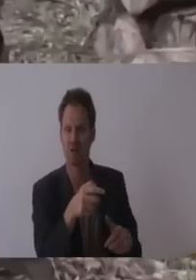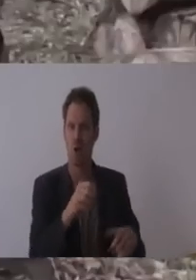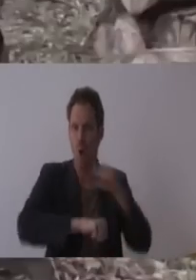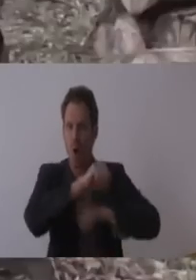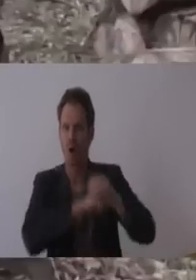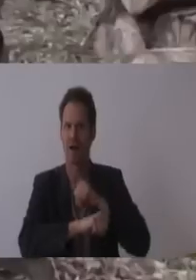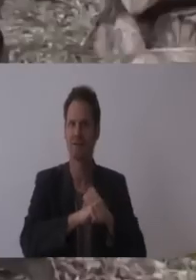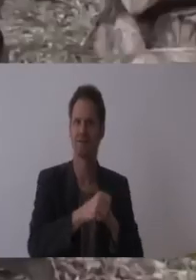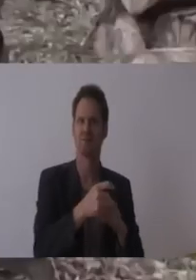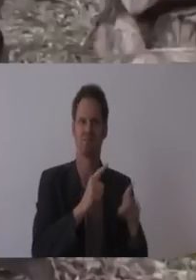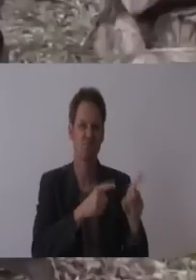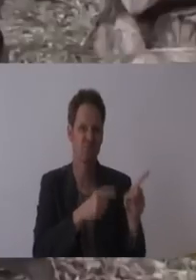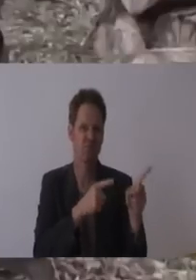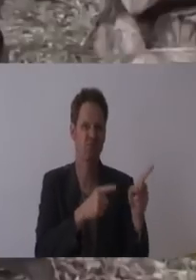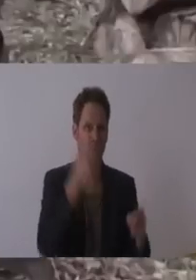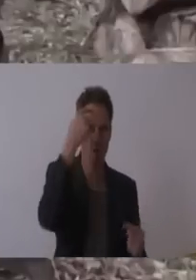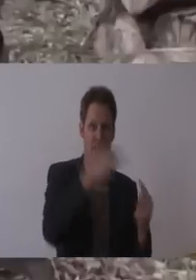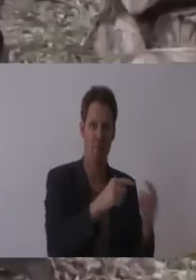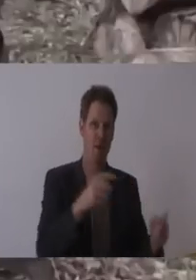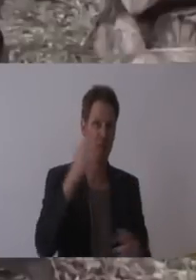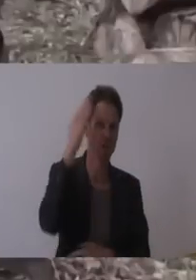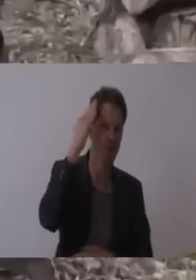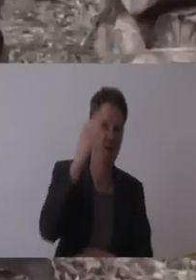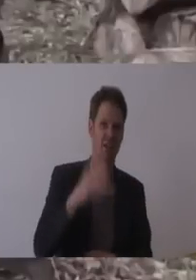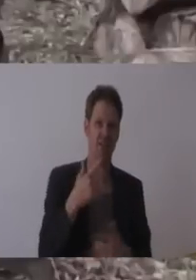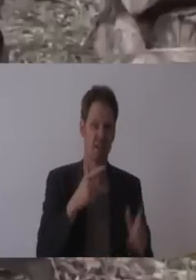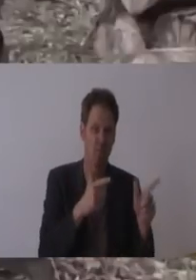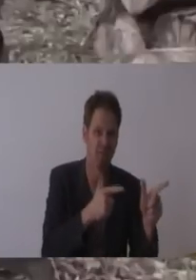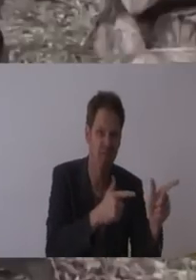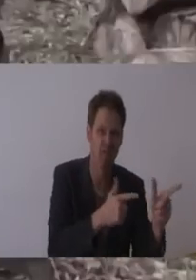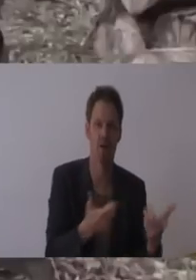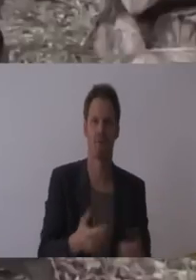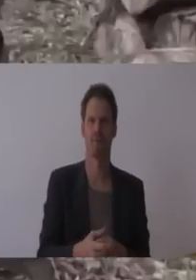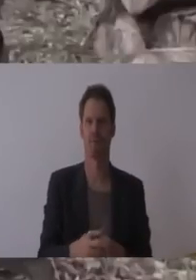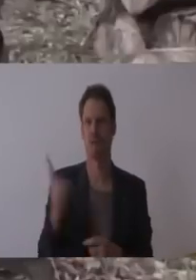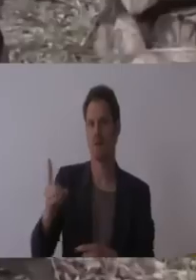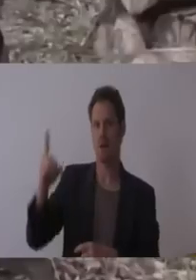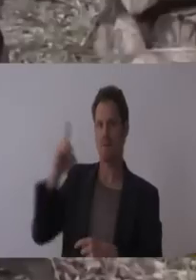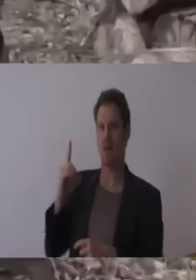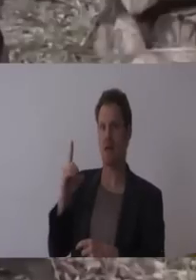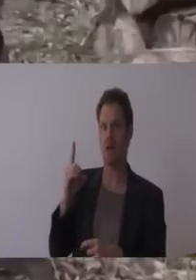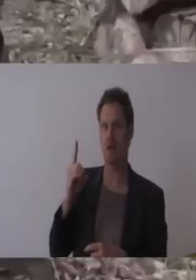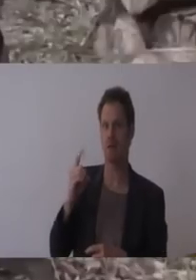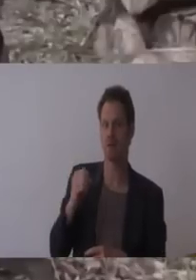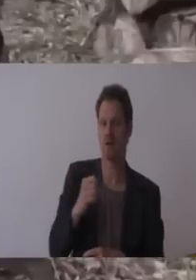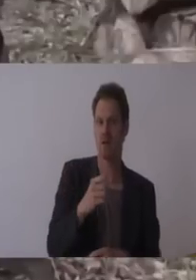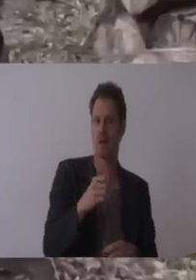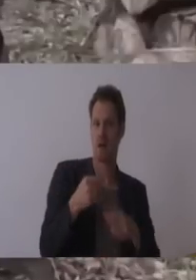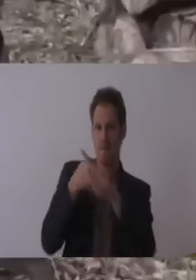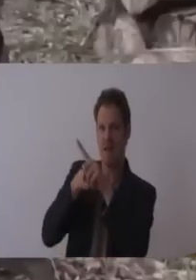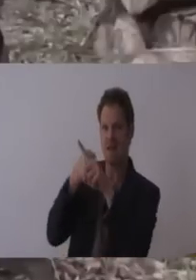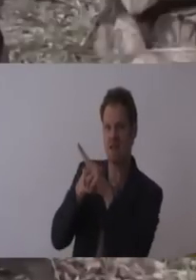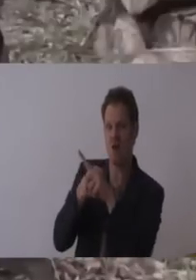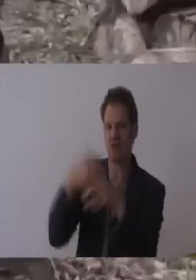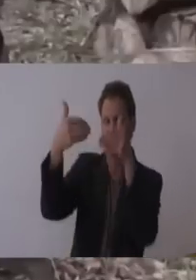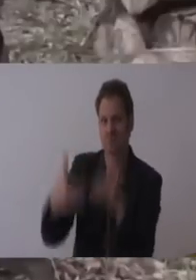des riches oisifs en costume d'opérette, la traque de pauvres animaux sauvages. En décembre 2013, des militants ont voulu empêcher l'une de ces